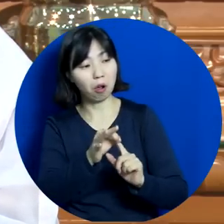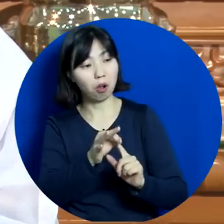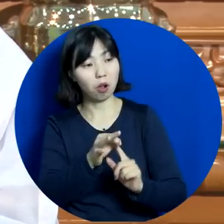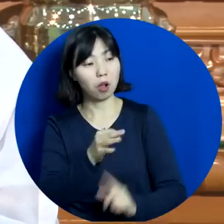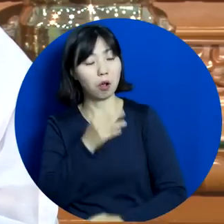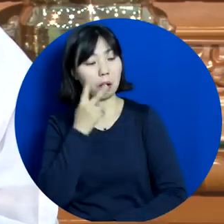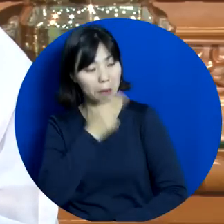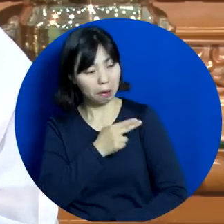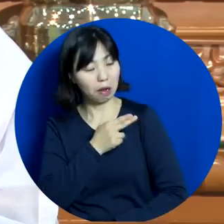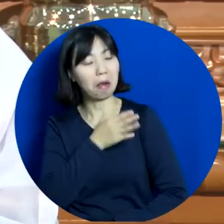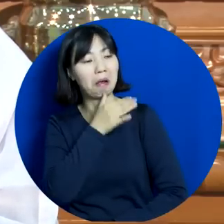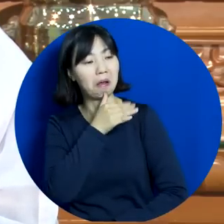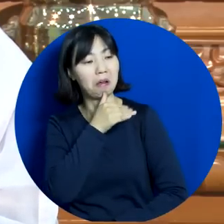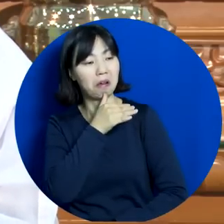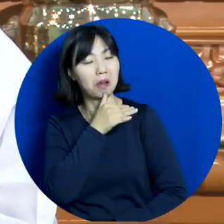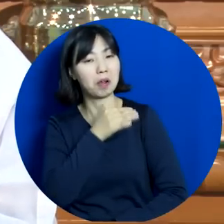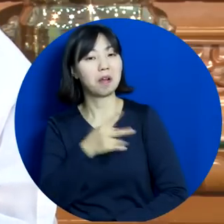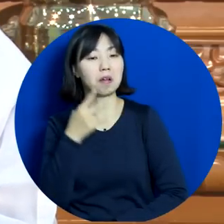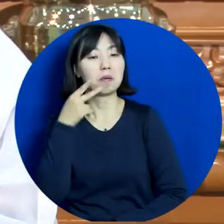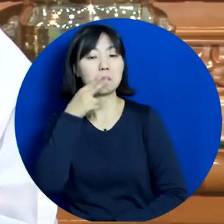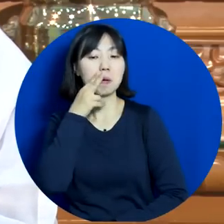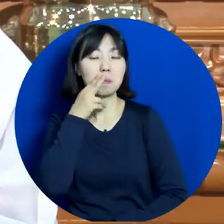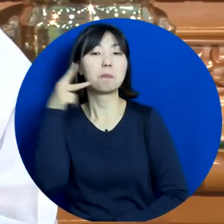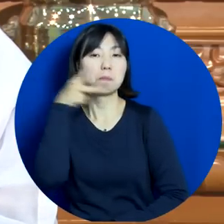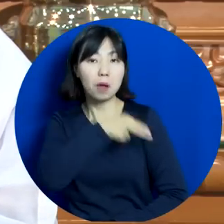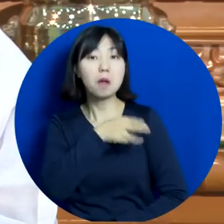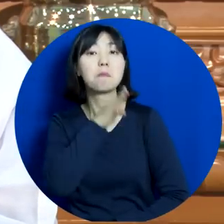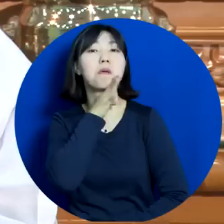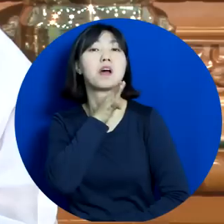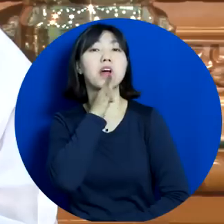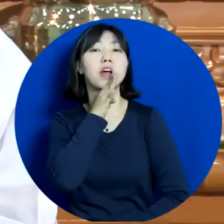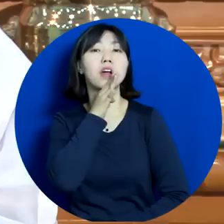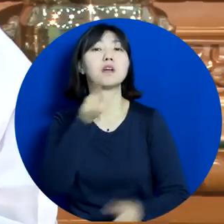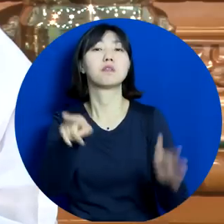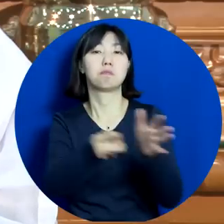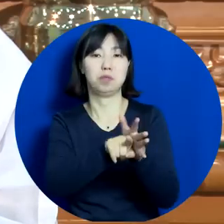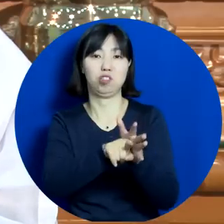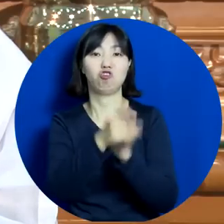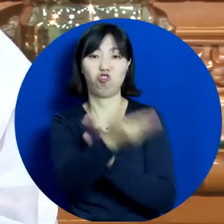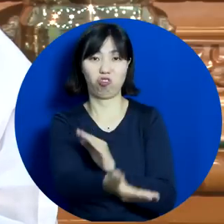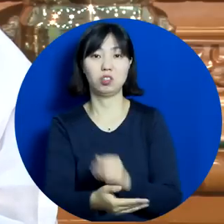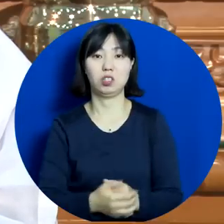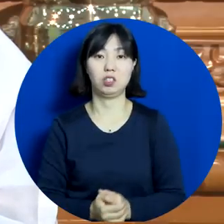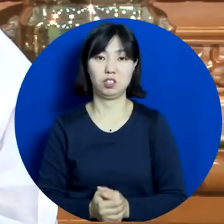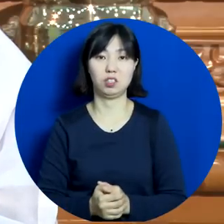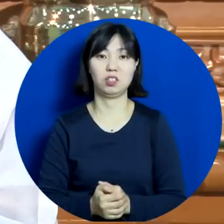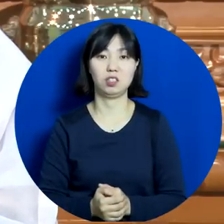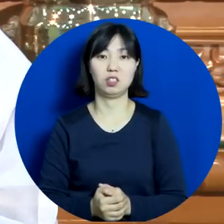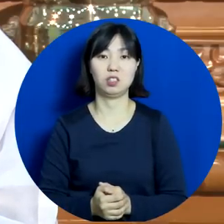담배 끊기는 끊었구나 이렇게 사람들이 인정해 줄 수가 있다.